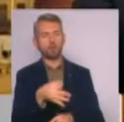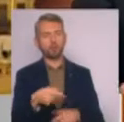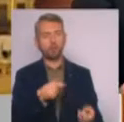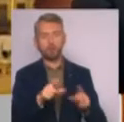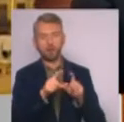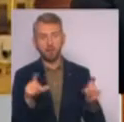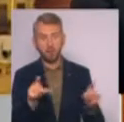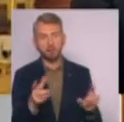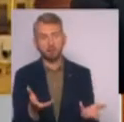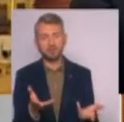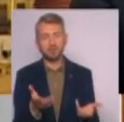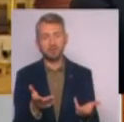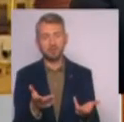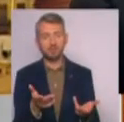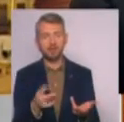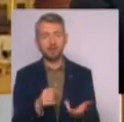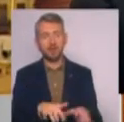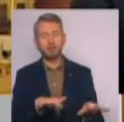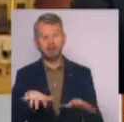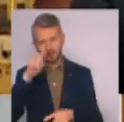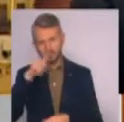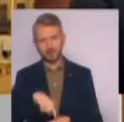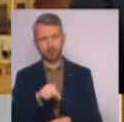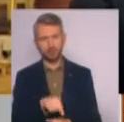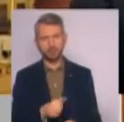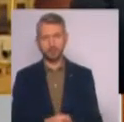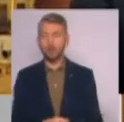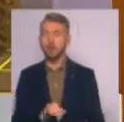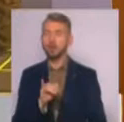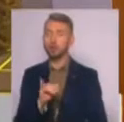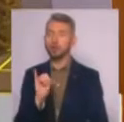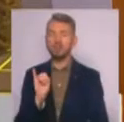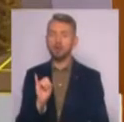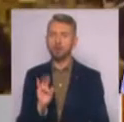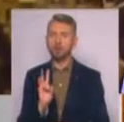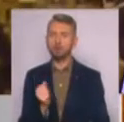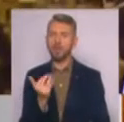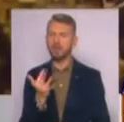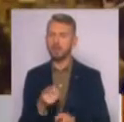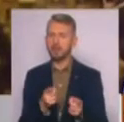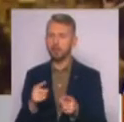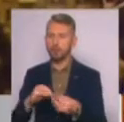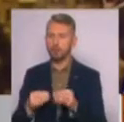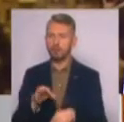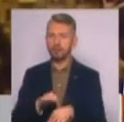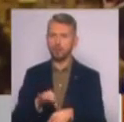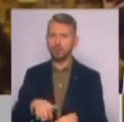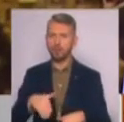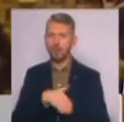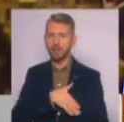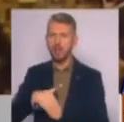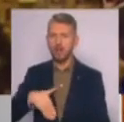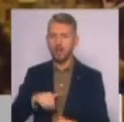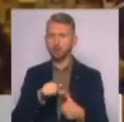управління. На місцях знають, хто це. Юрій Іванович, а наскільки загрозлива проблема захворювання легень,